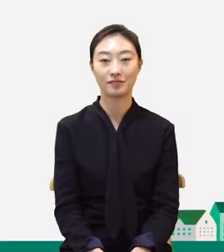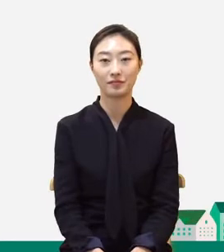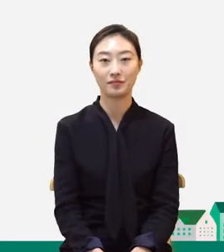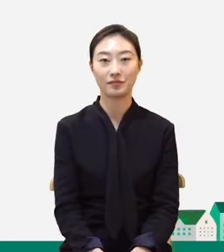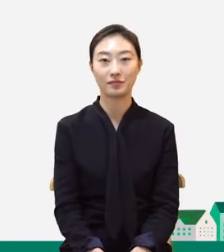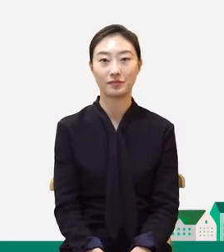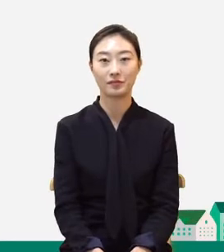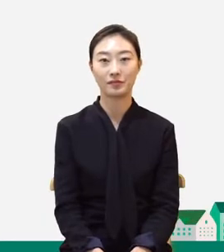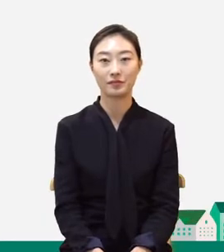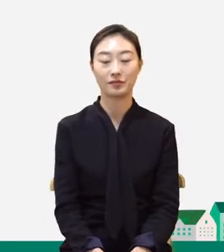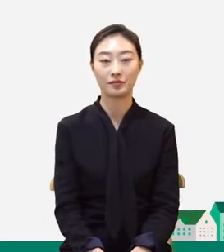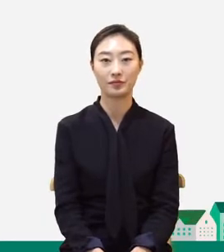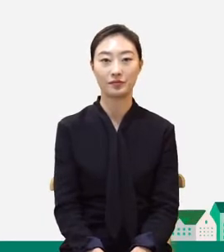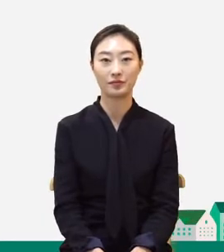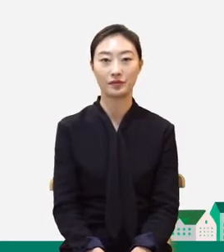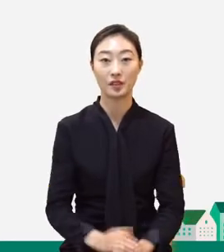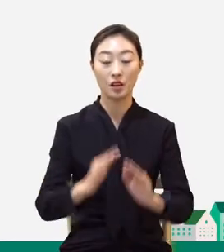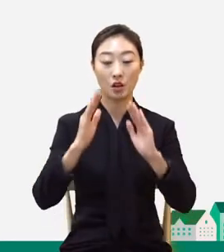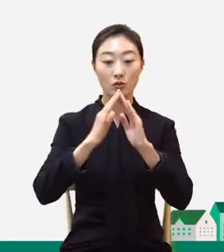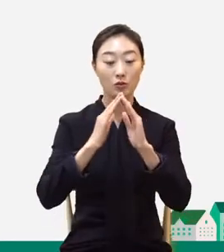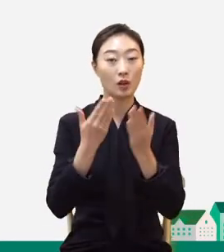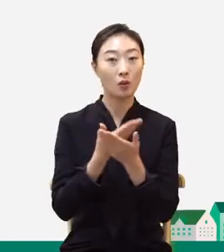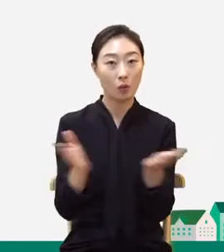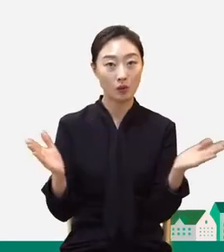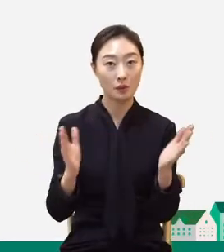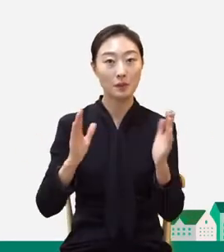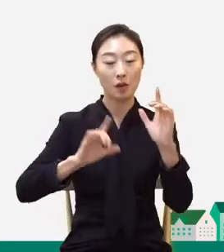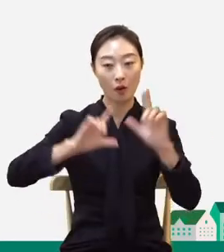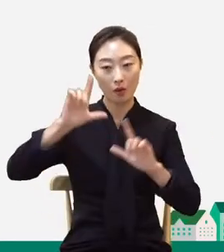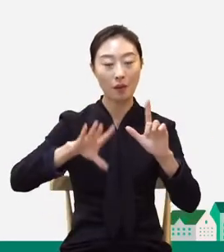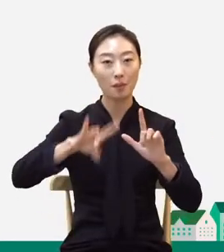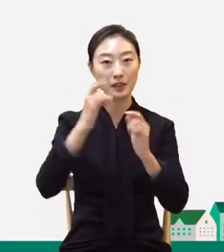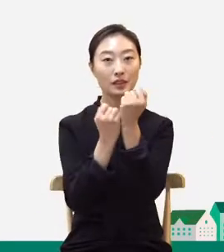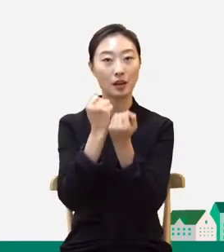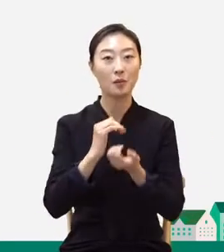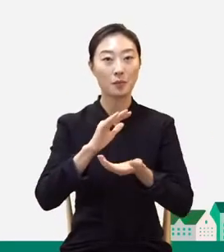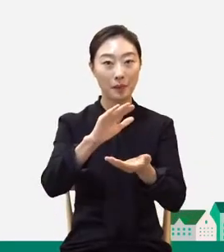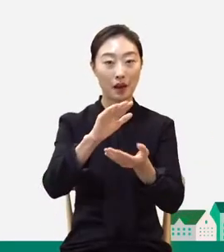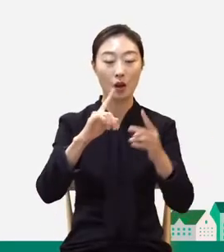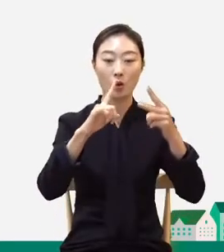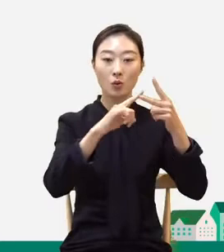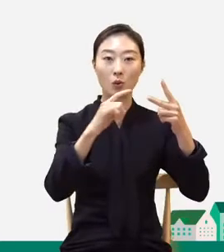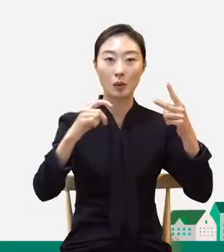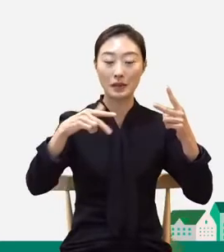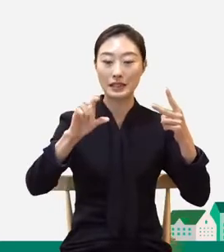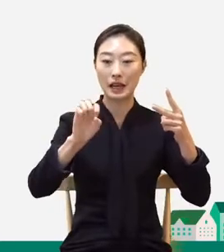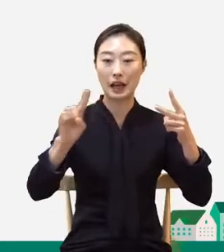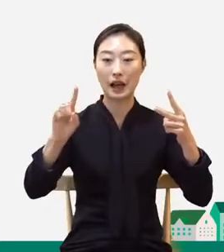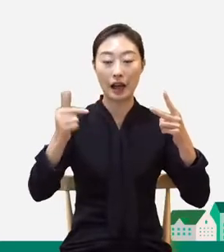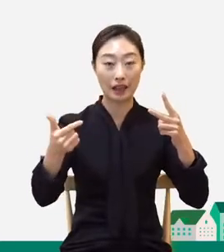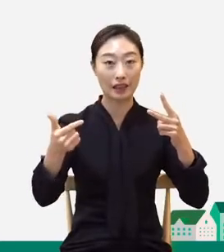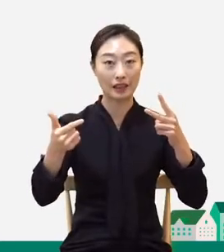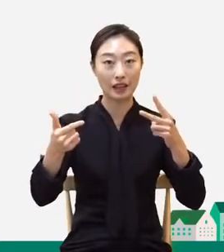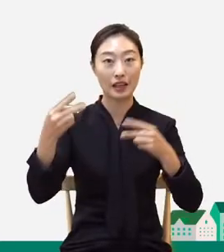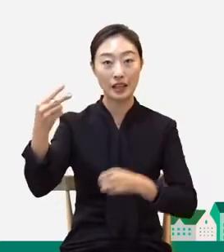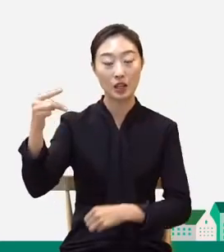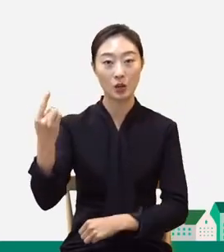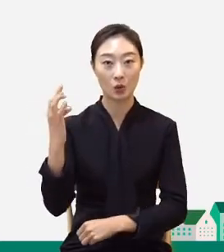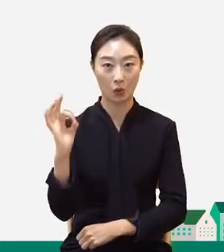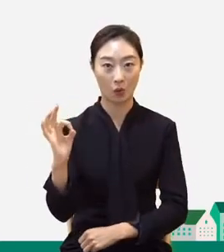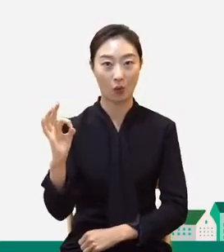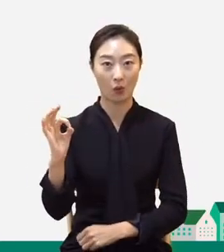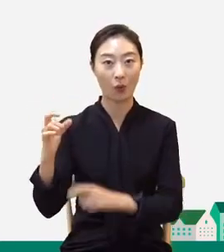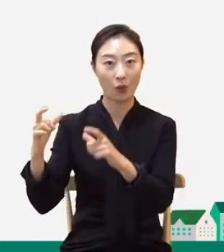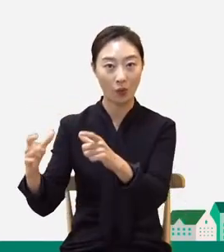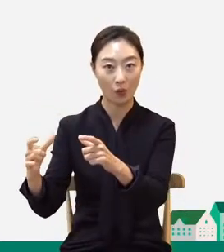저희 주택 공급 현황을 먼저 보여드리는데요. 동대문구 장안 2동에 15호, 글씨가 좀 작네요.